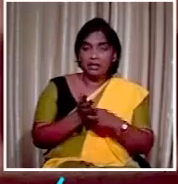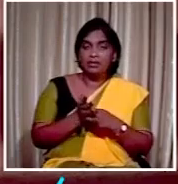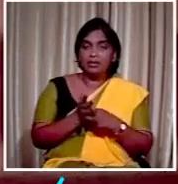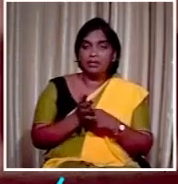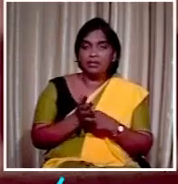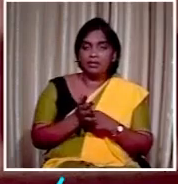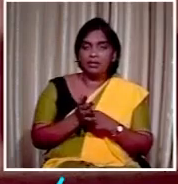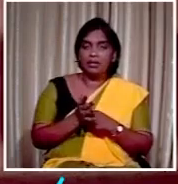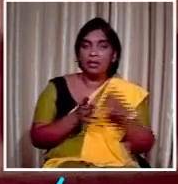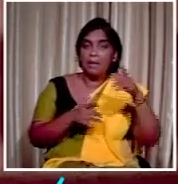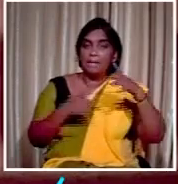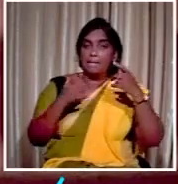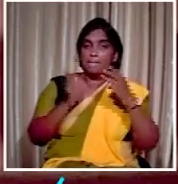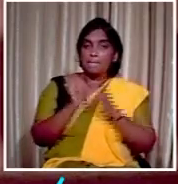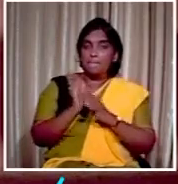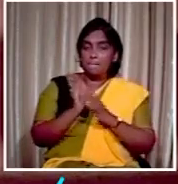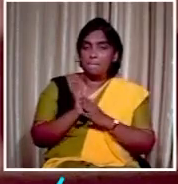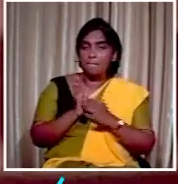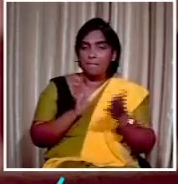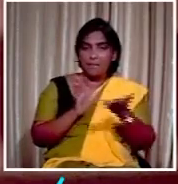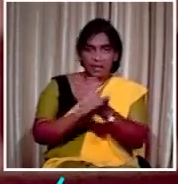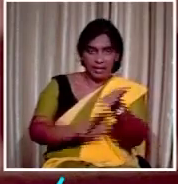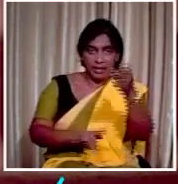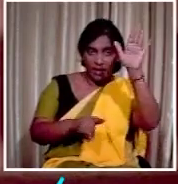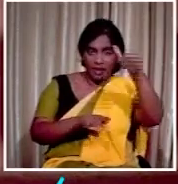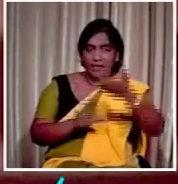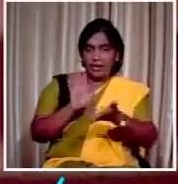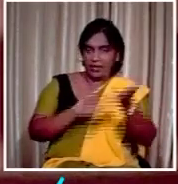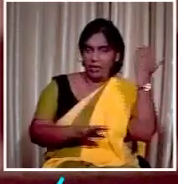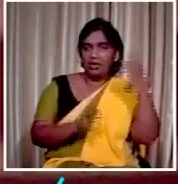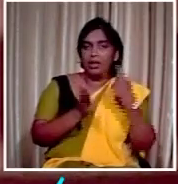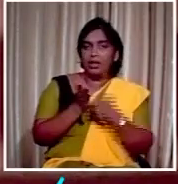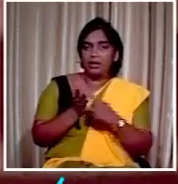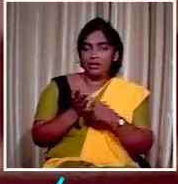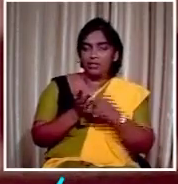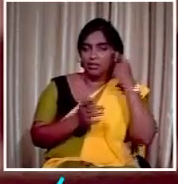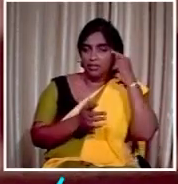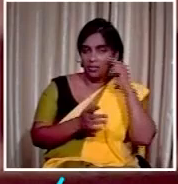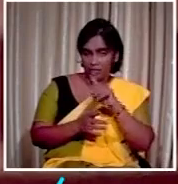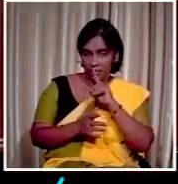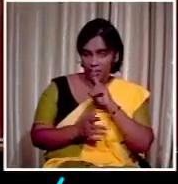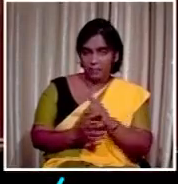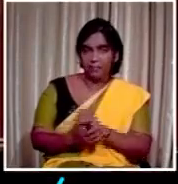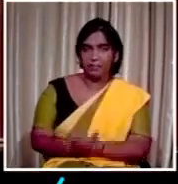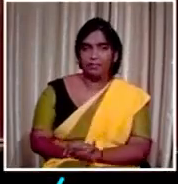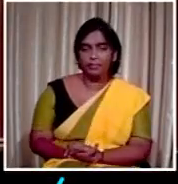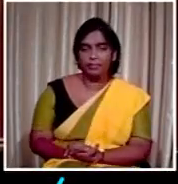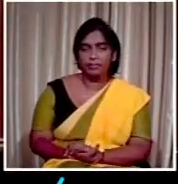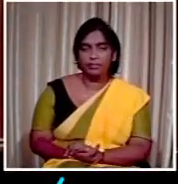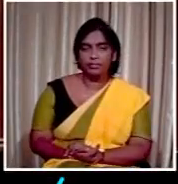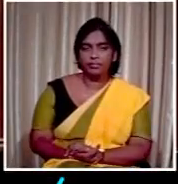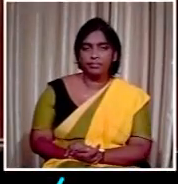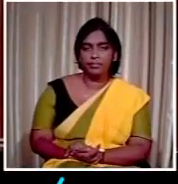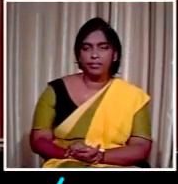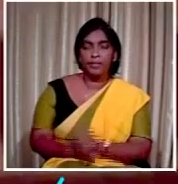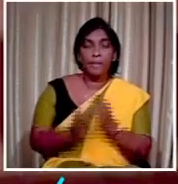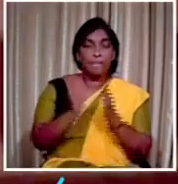इन महिंदानंद मेत्मी अनगत रिशाद बदुरी कथागर